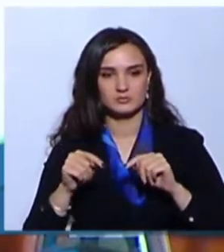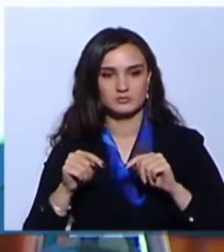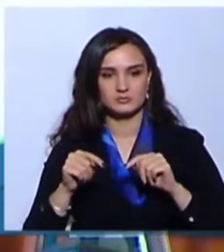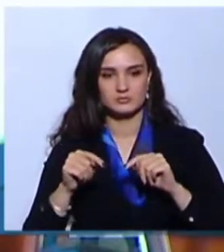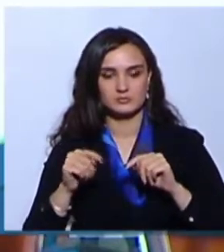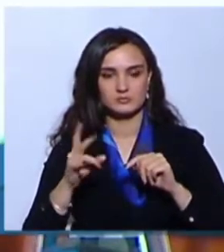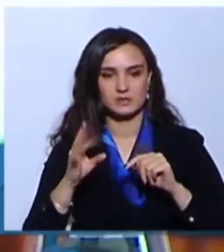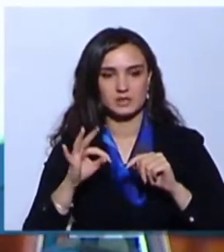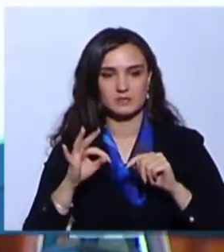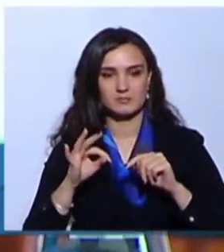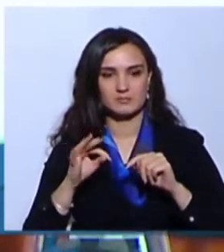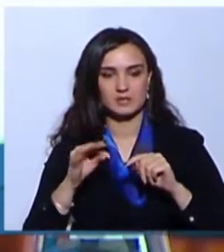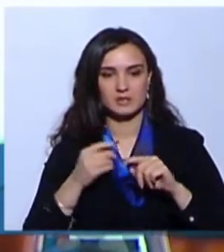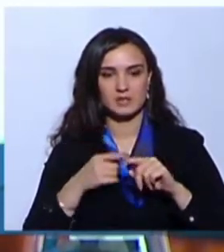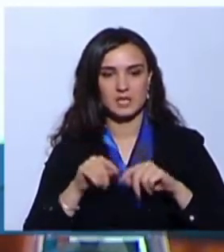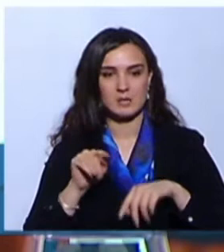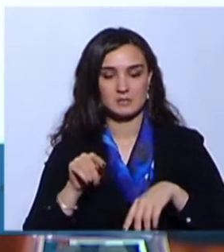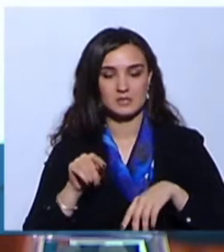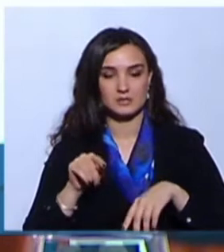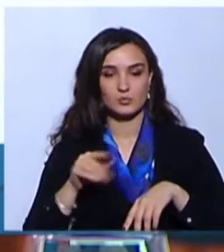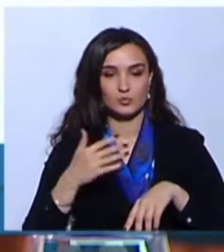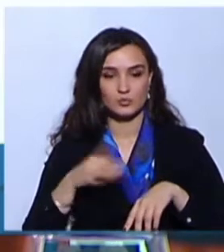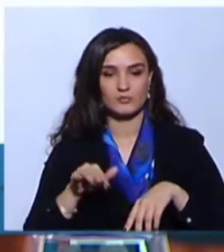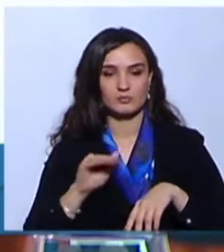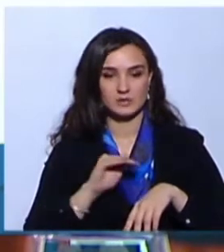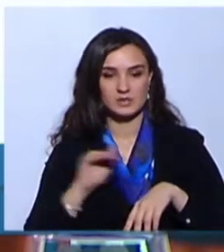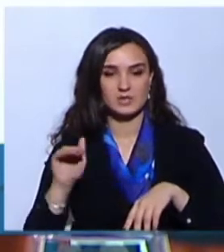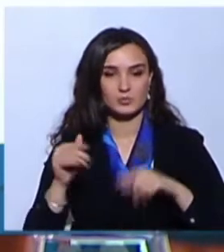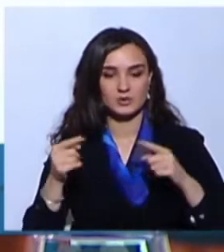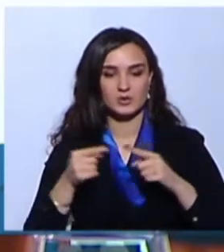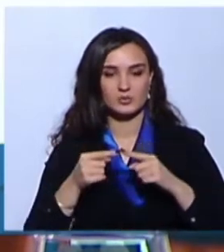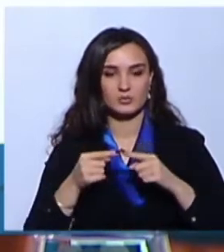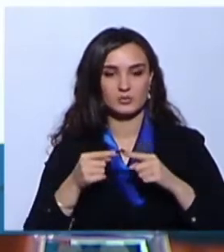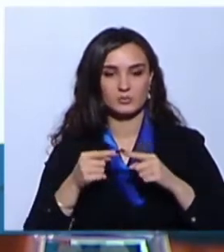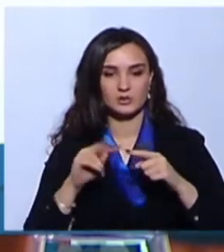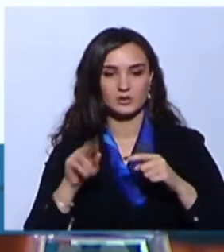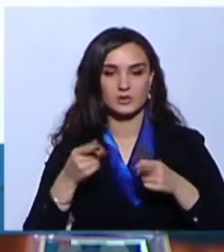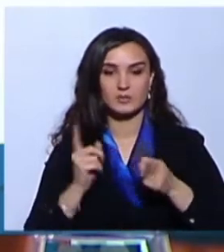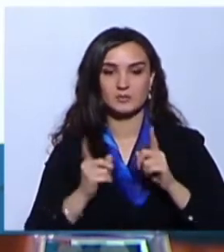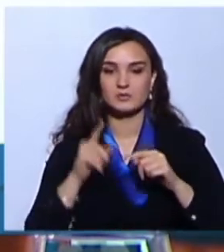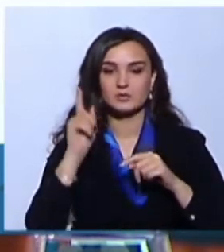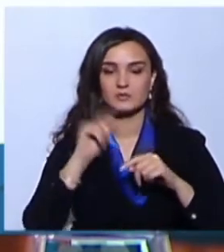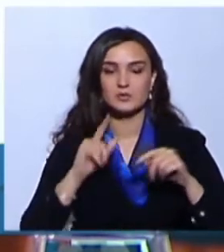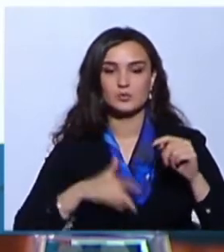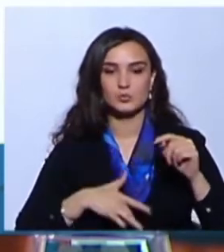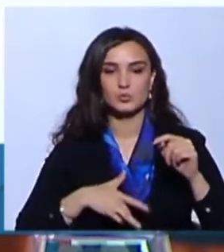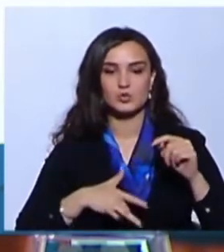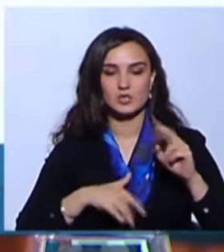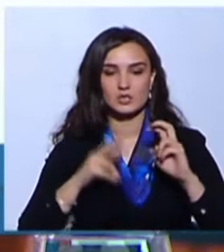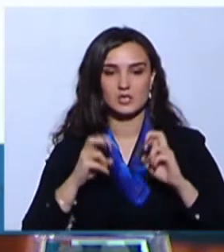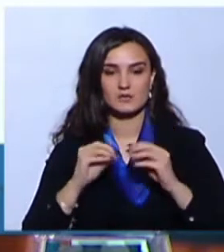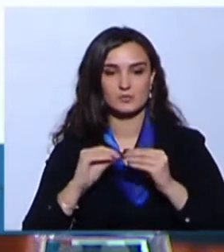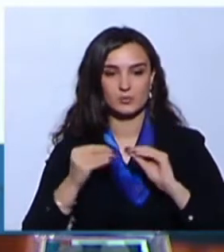თუმცა რომლის არსებობა უკვე მტკიცებით დადასტურებულია და ნამდვილად ვიცით, რომ უჭნაწლავის